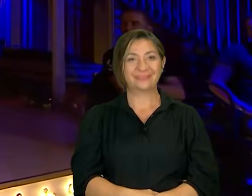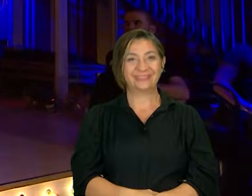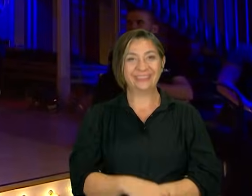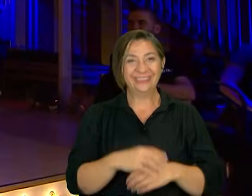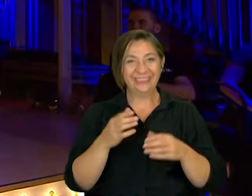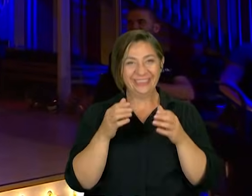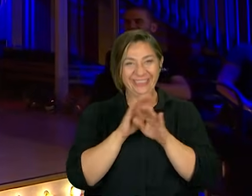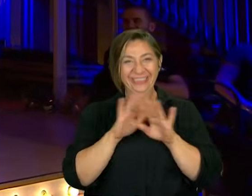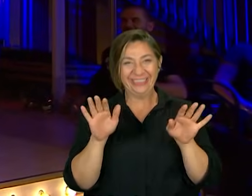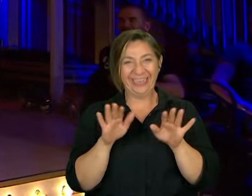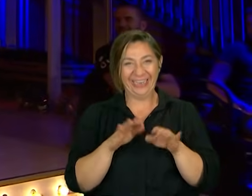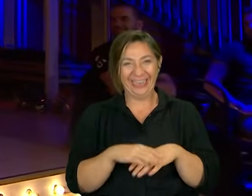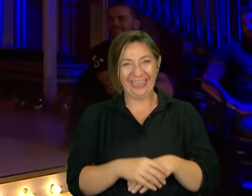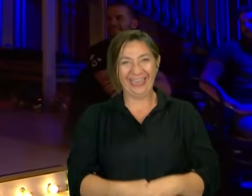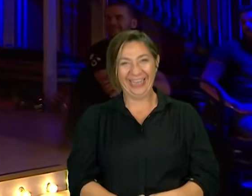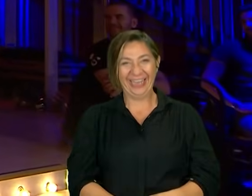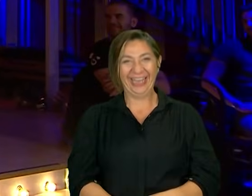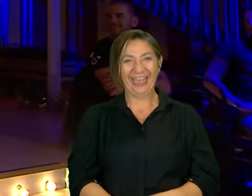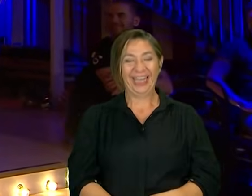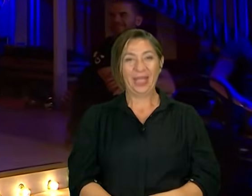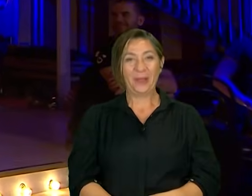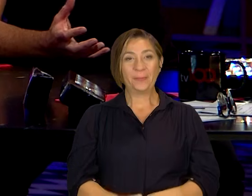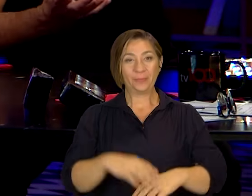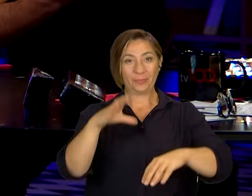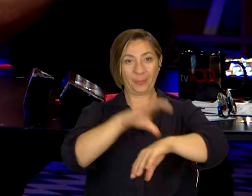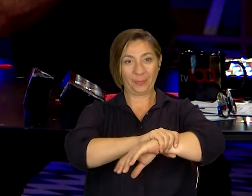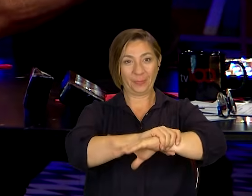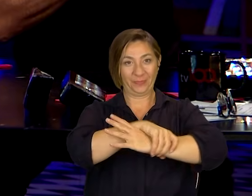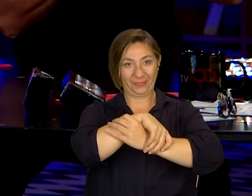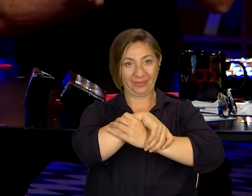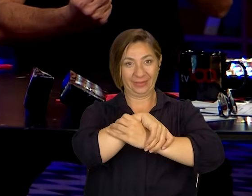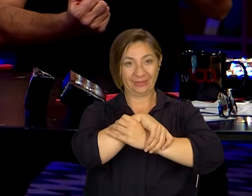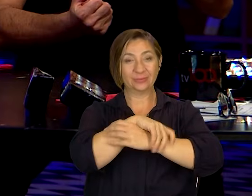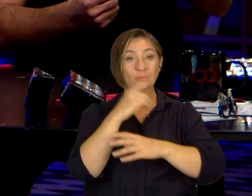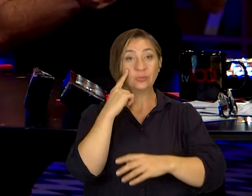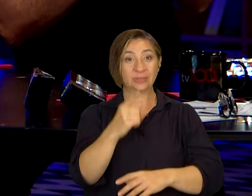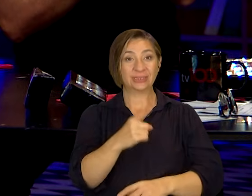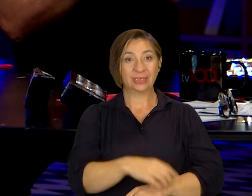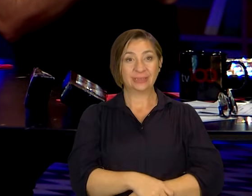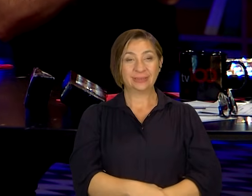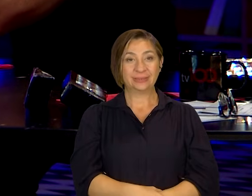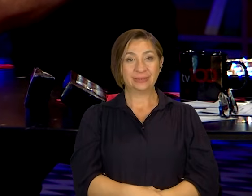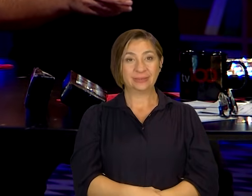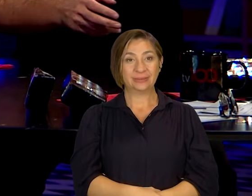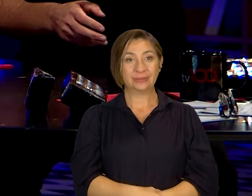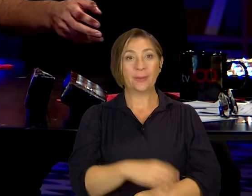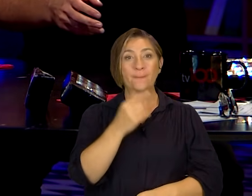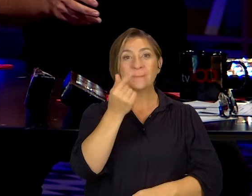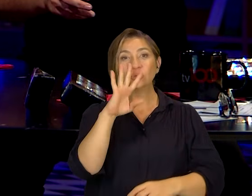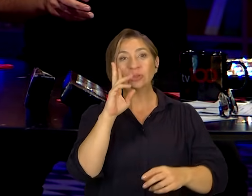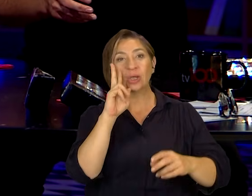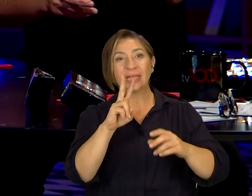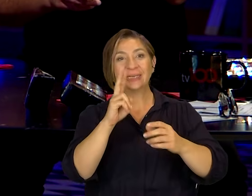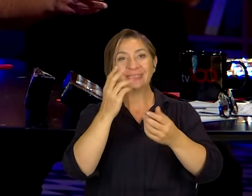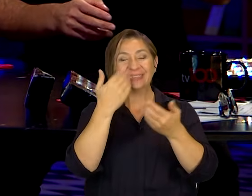Evet. Tamam, yeterli. Şimdi kolları tutuşa karşı gösterecekler. Aa, mesela evet. Burada da demin formda yaptığımız